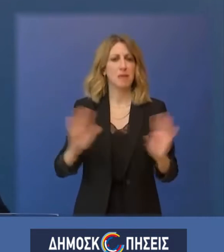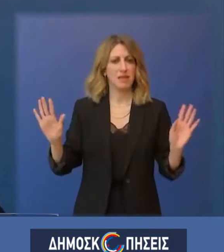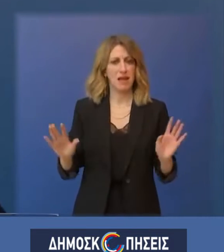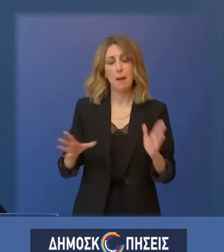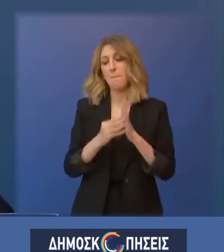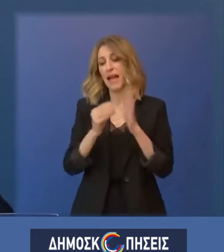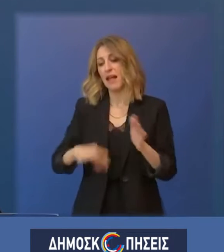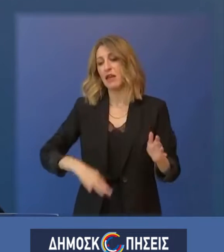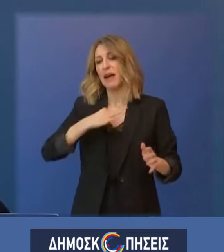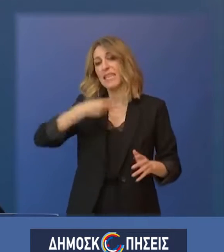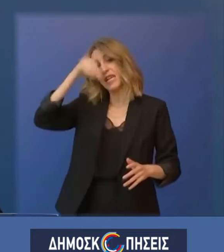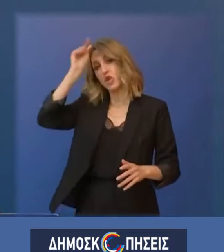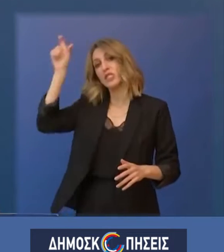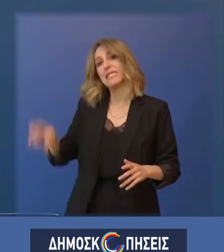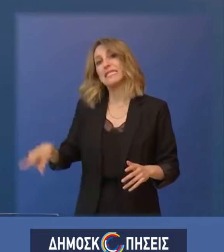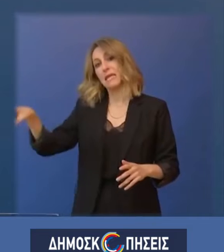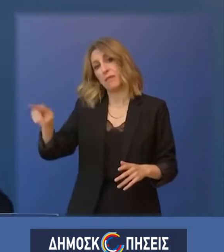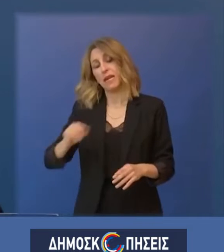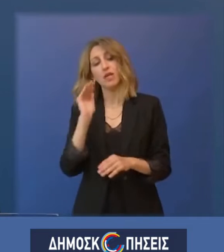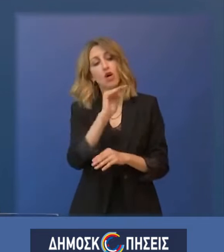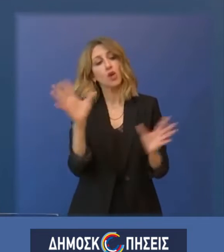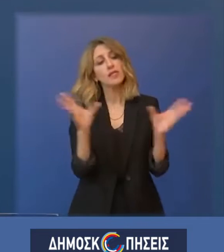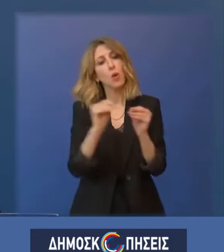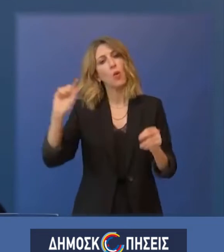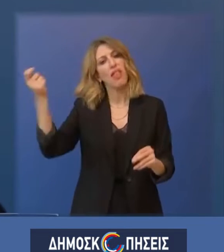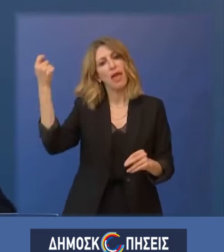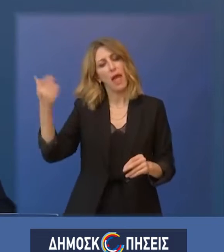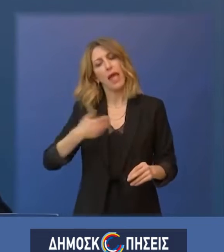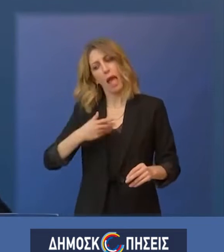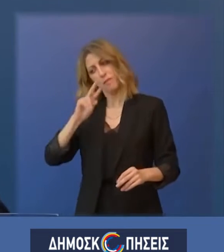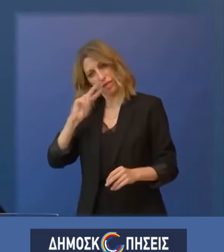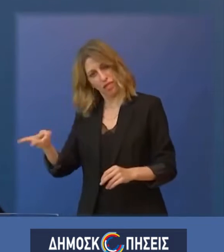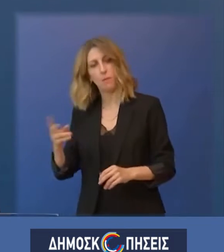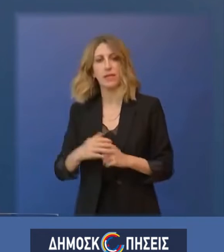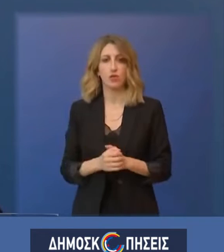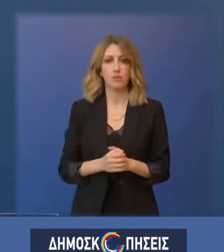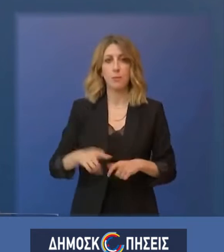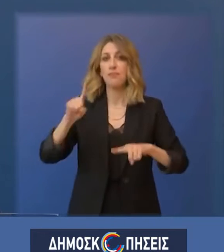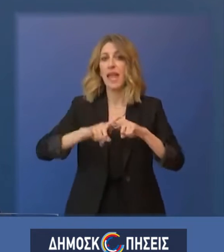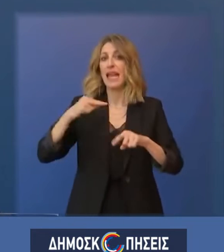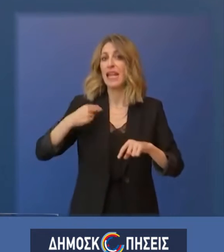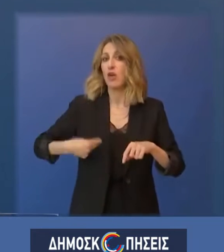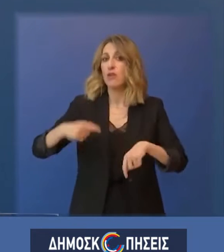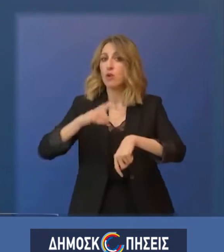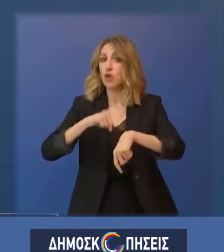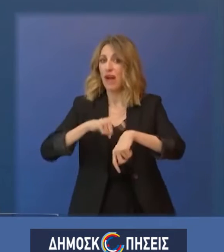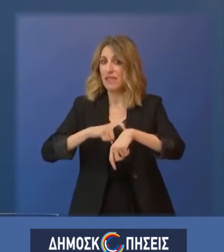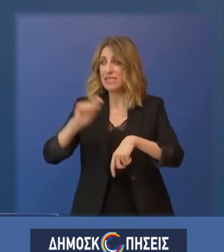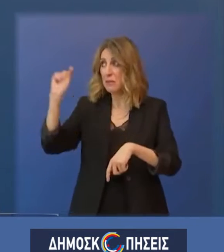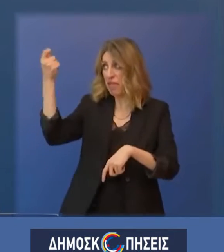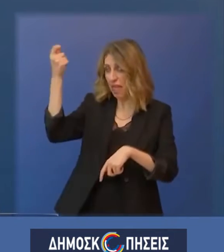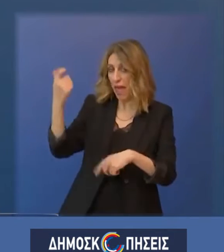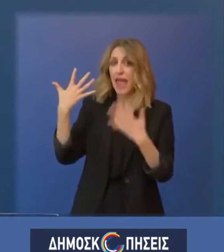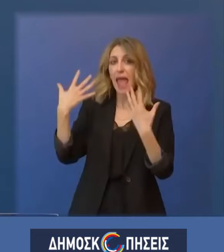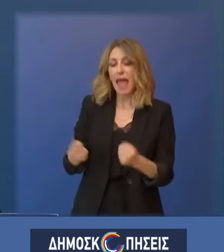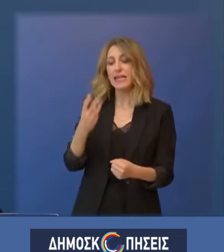για τη ΔΕΗ. Ξεκινώ με κάποιες βασικές παρατηρήσεις για τη ΔΕΗ. Το ελληνικό δημόσιο κατέχει σήμερα στη ΔΕΗ το 34% και